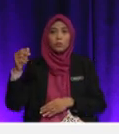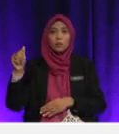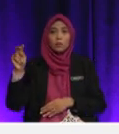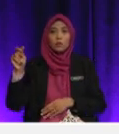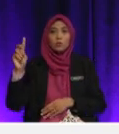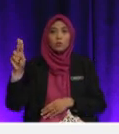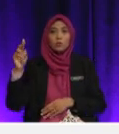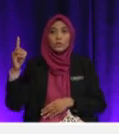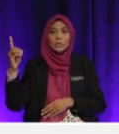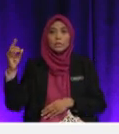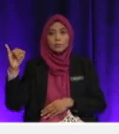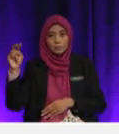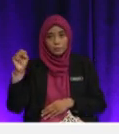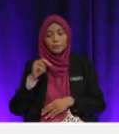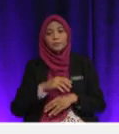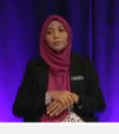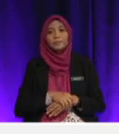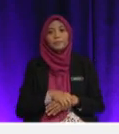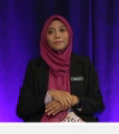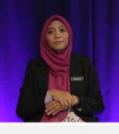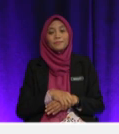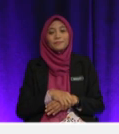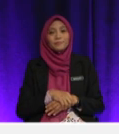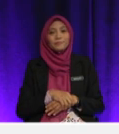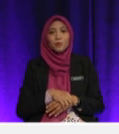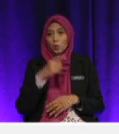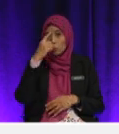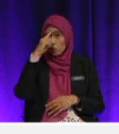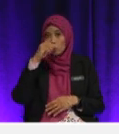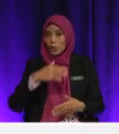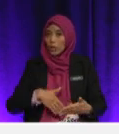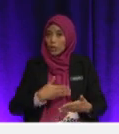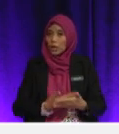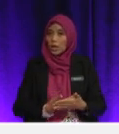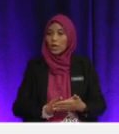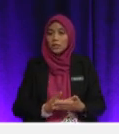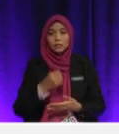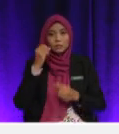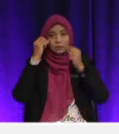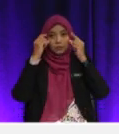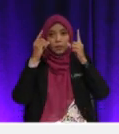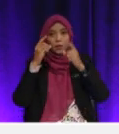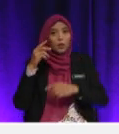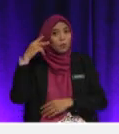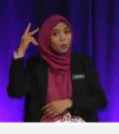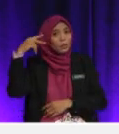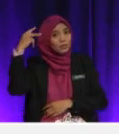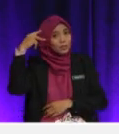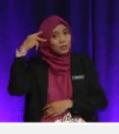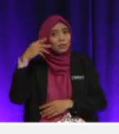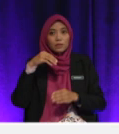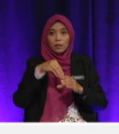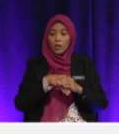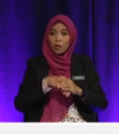Haji Muhammad dan Ahmad bersama di mana perjuangannya adalah untuk melahirkan kesadaran politik dalam kalangan orang Melayu